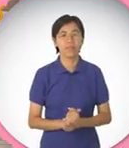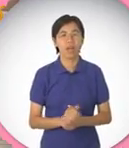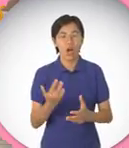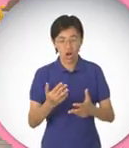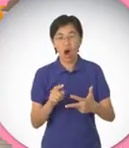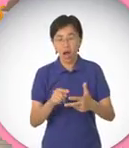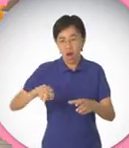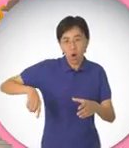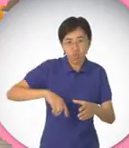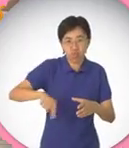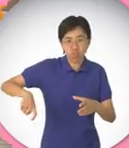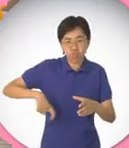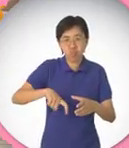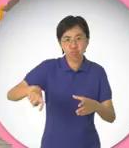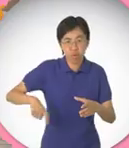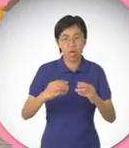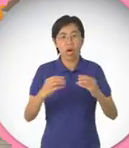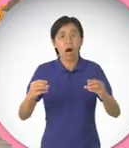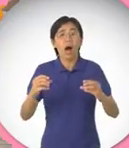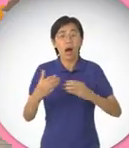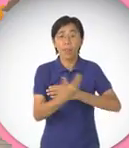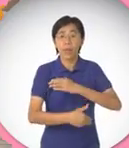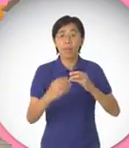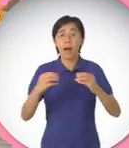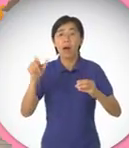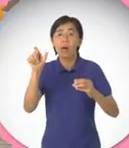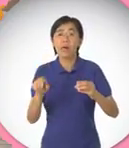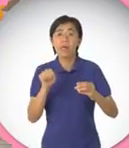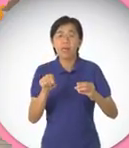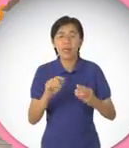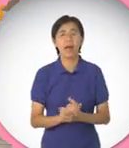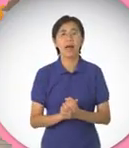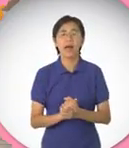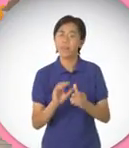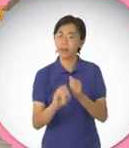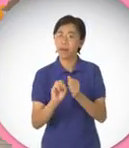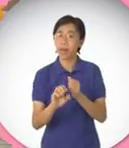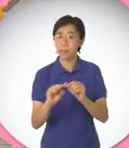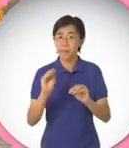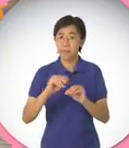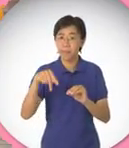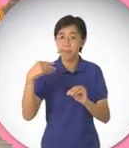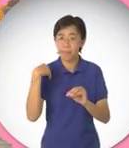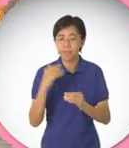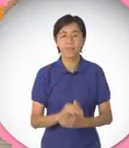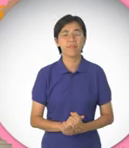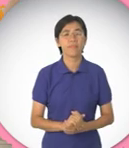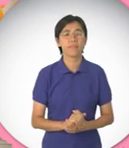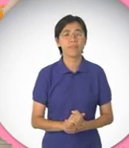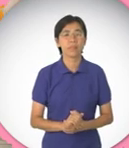ำขนมปังฝรั่งเศสนี่มีข้อควรระวังหรือว่ามีหลักวิธีอะไรบ้างไหมครับ ก็จริงๆแล้วเหมือนขนมปังทั่ว